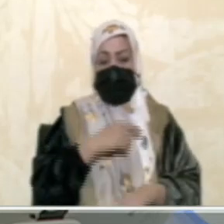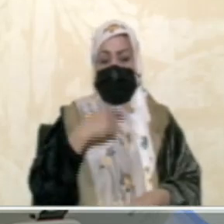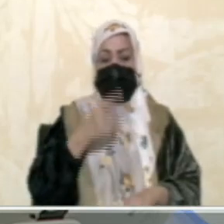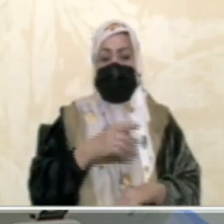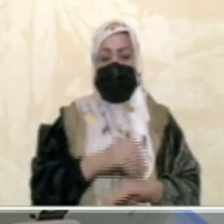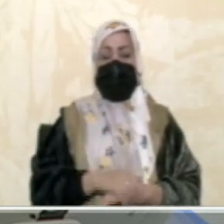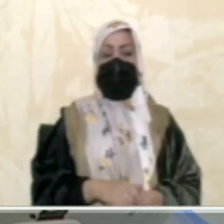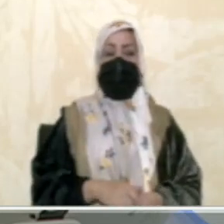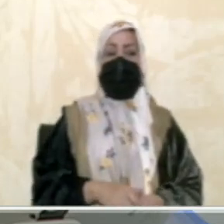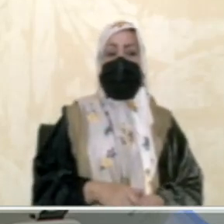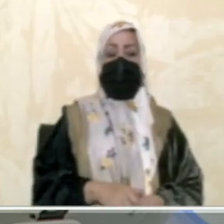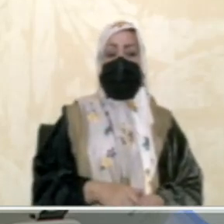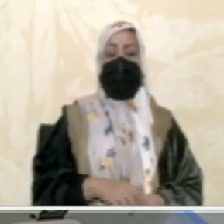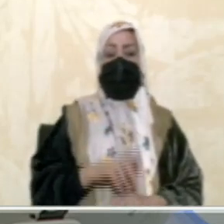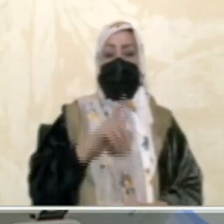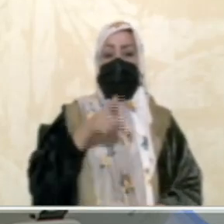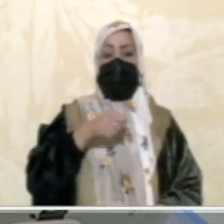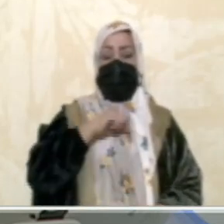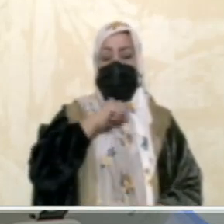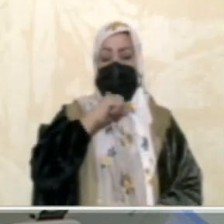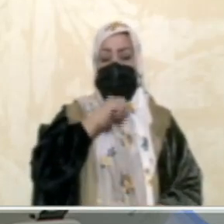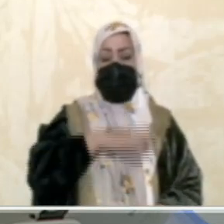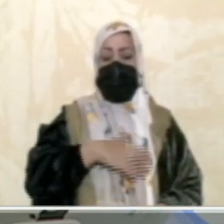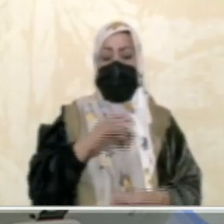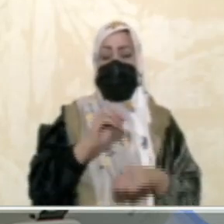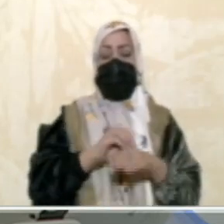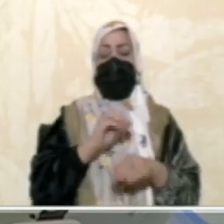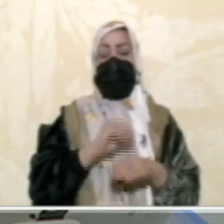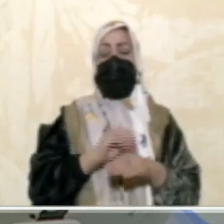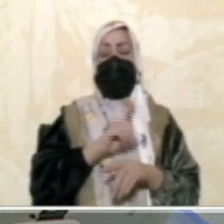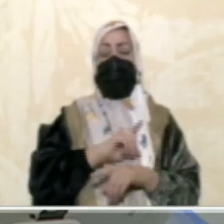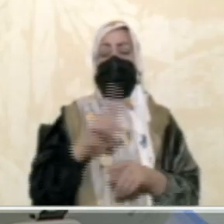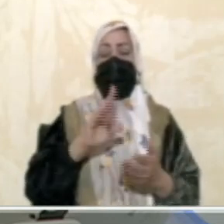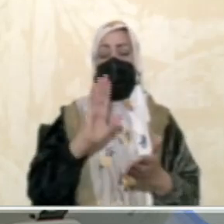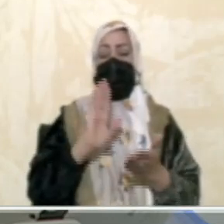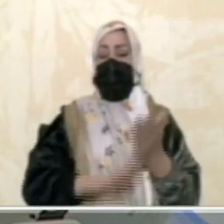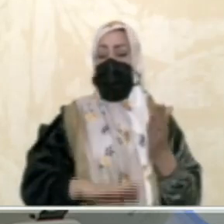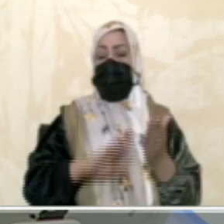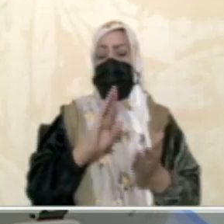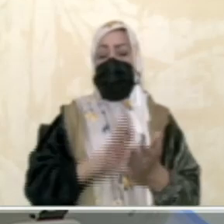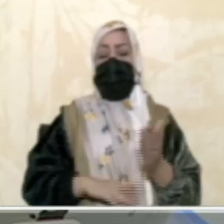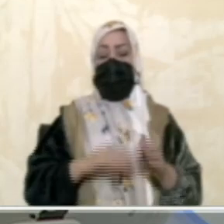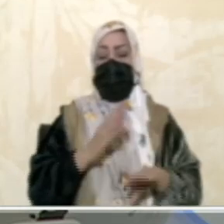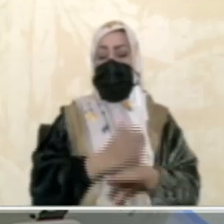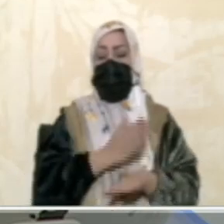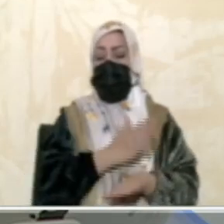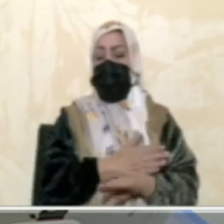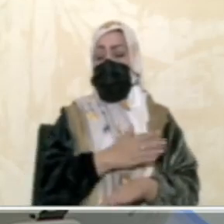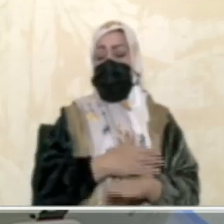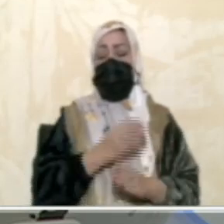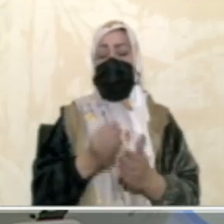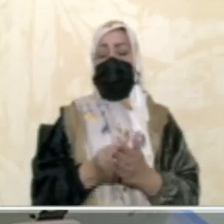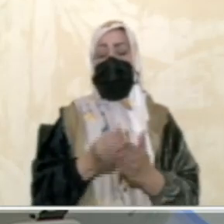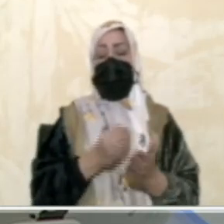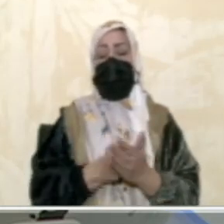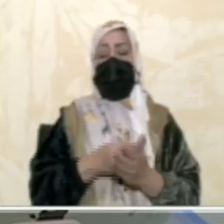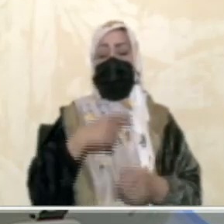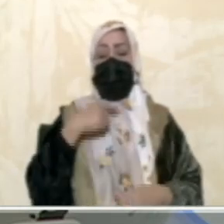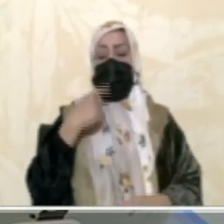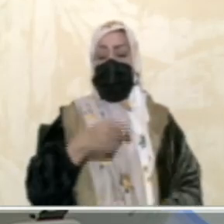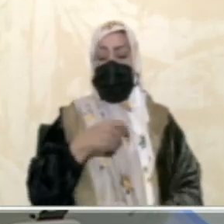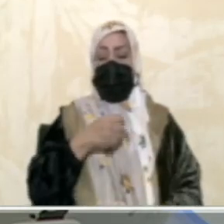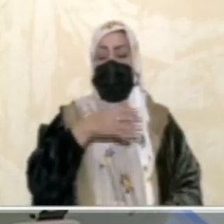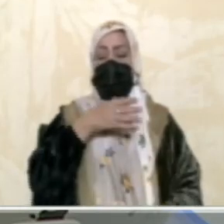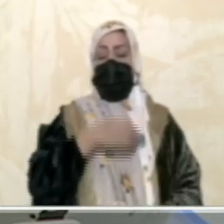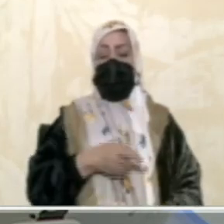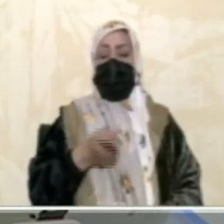حذر منها في كل الوقت في كل وقت وذكر واقتر رمضان على وجه الخصوص